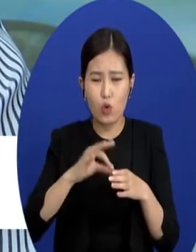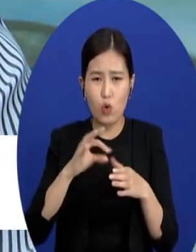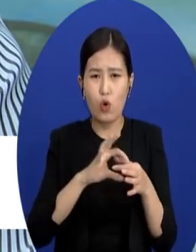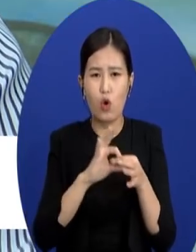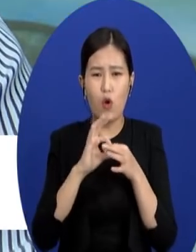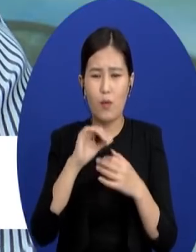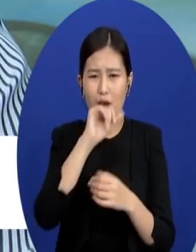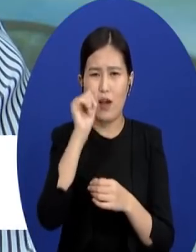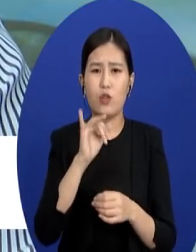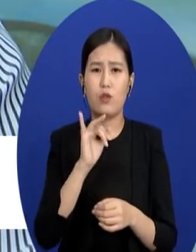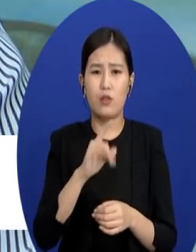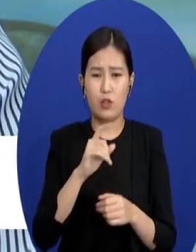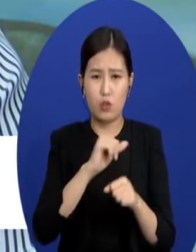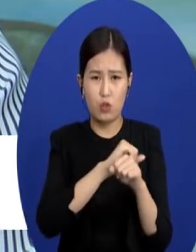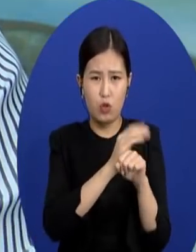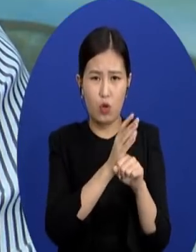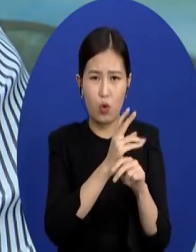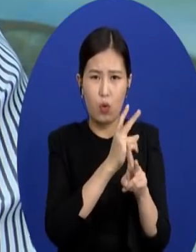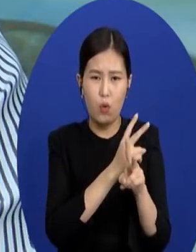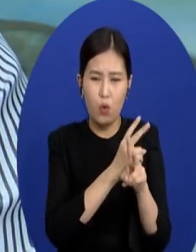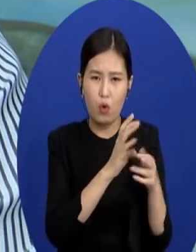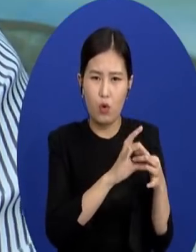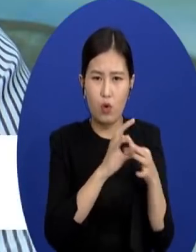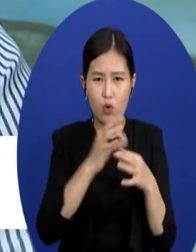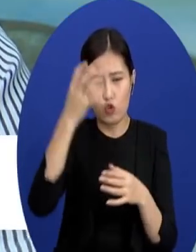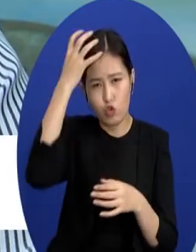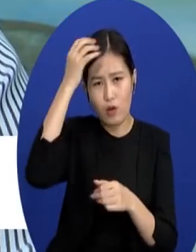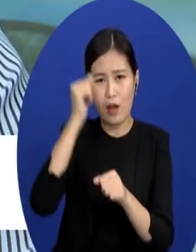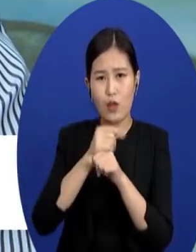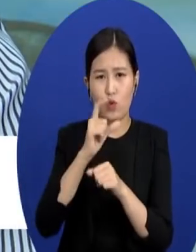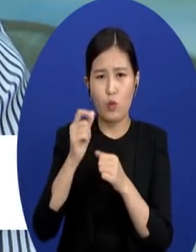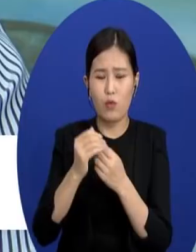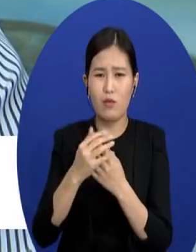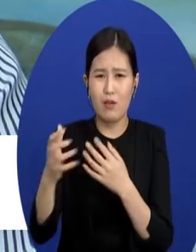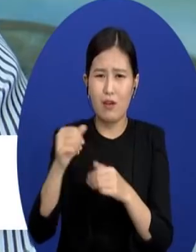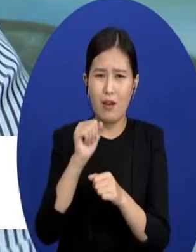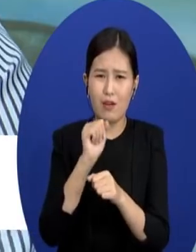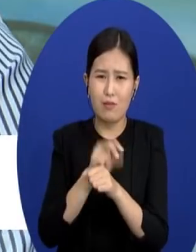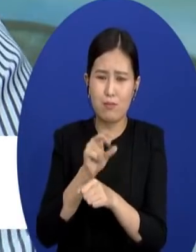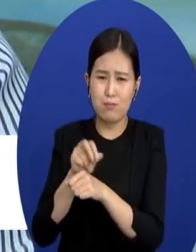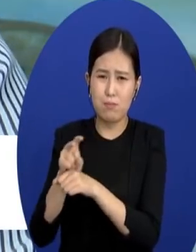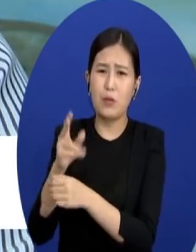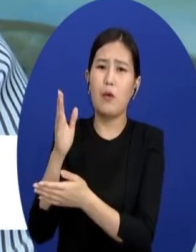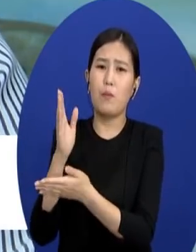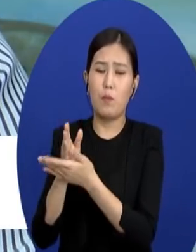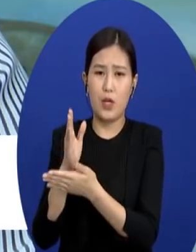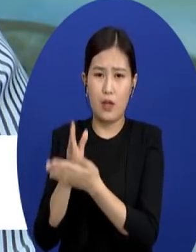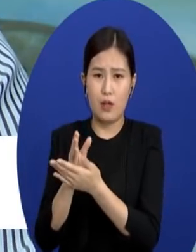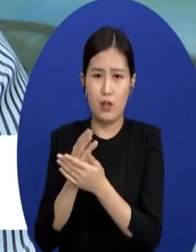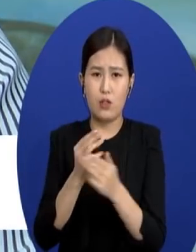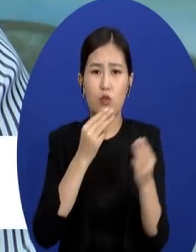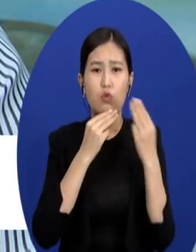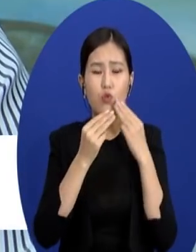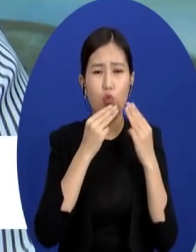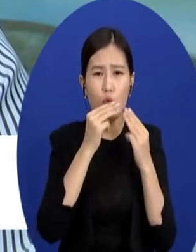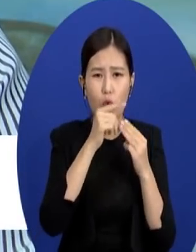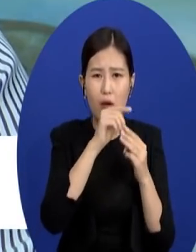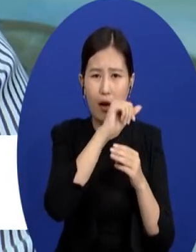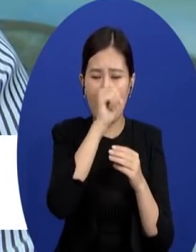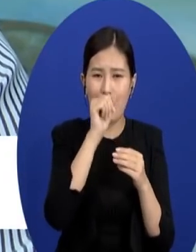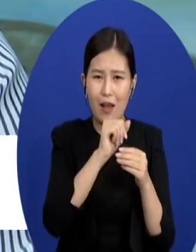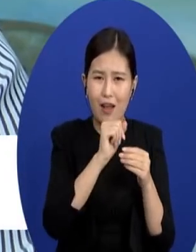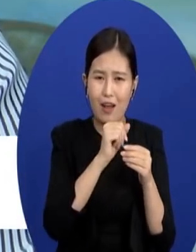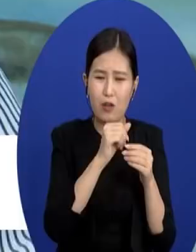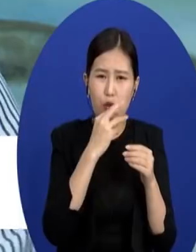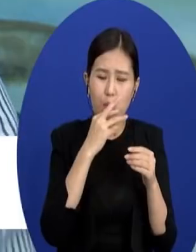хуулийг бариад төрийн албан хаагчдыг халсан тохиолдлууд байгаа. Энэ бол шүүхтэр одоо асуудал явж байгаа. Нэг биш